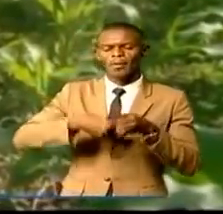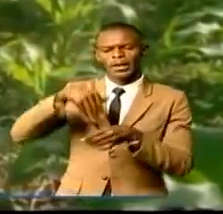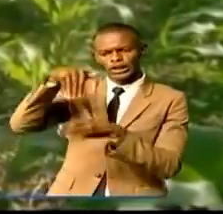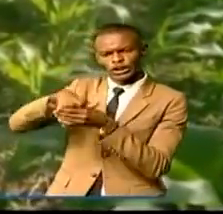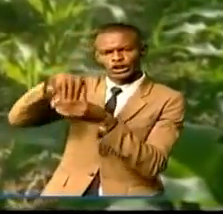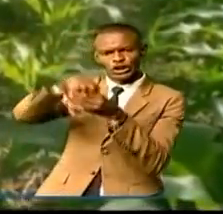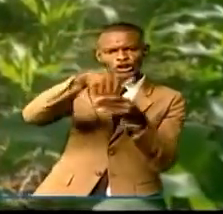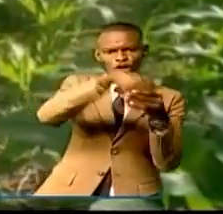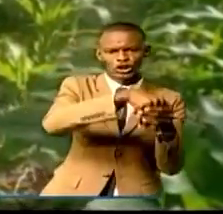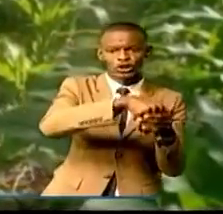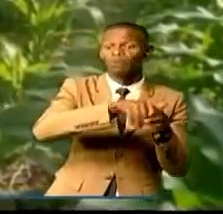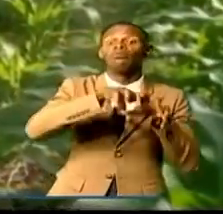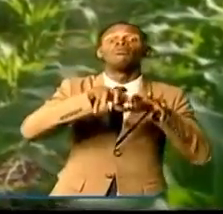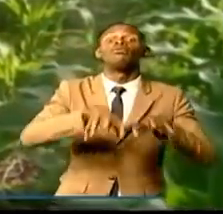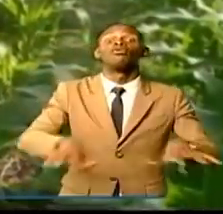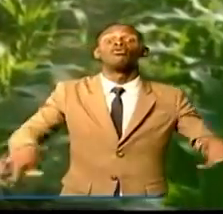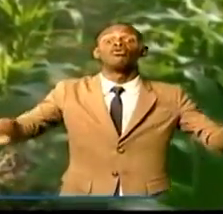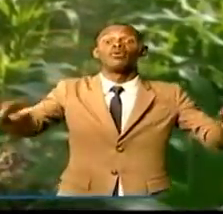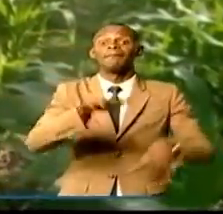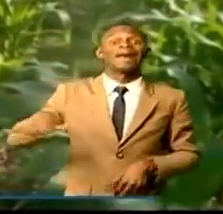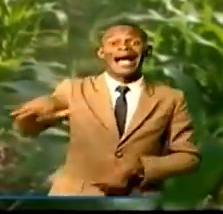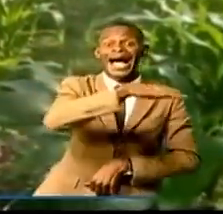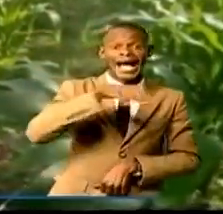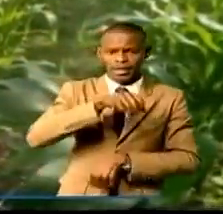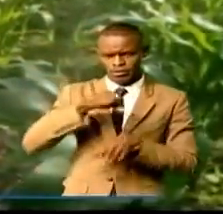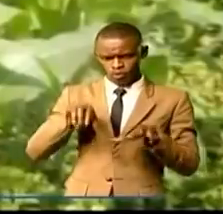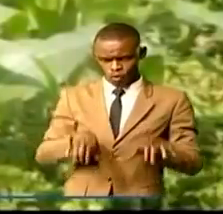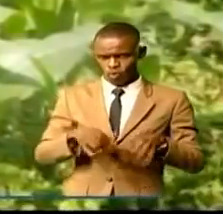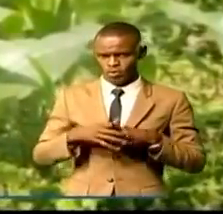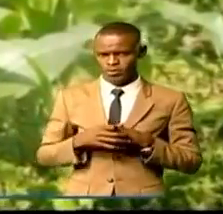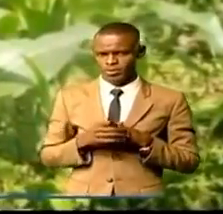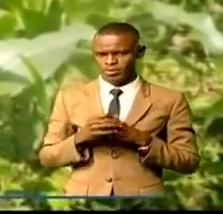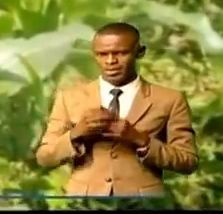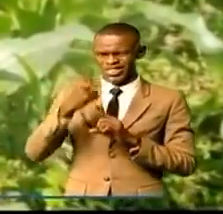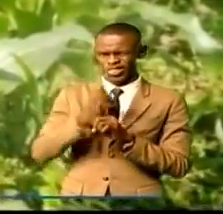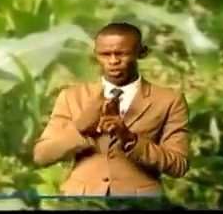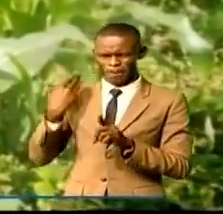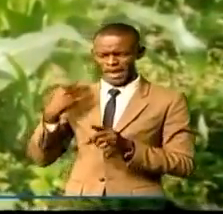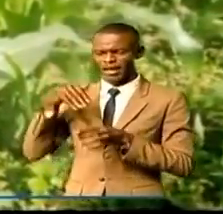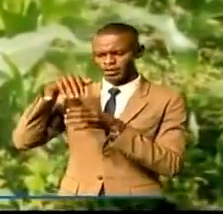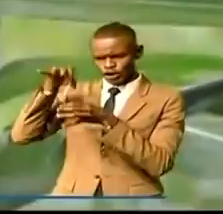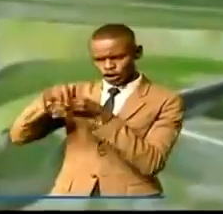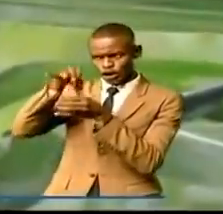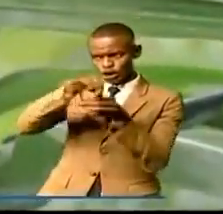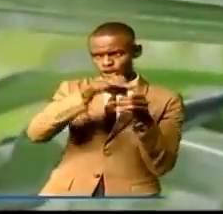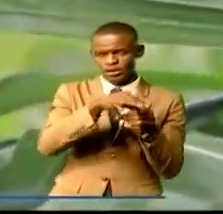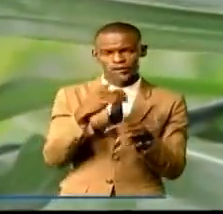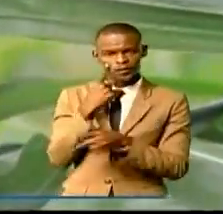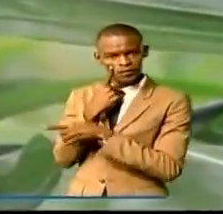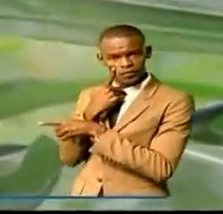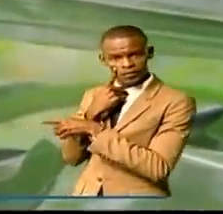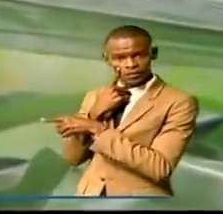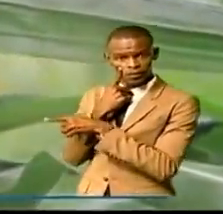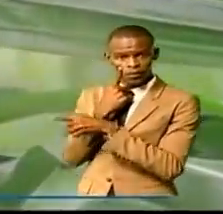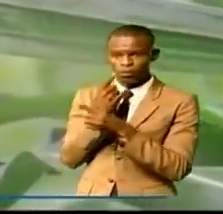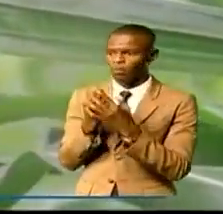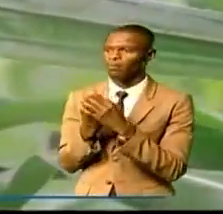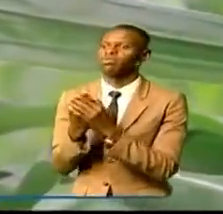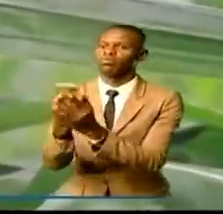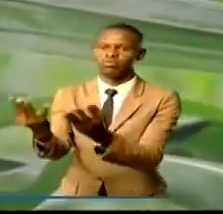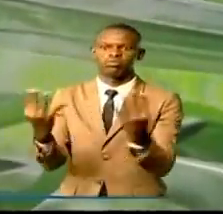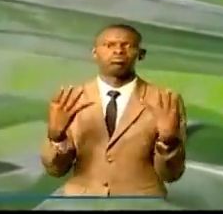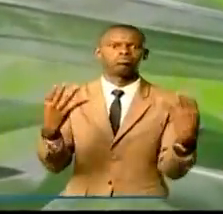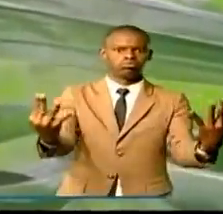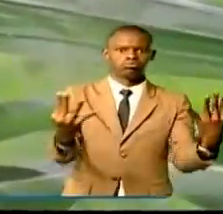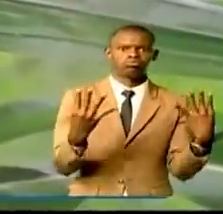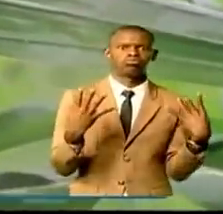plus tard, en voici les images. Les champs verdoyants de maïs, bientôt la récolte, comme l'explique ici le coordonnateur